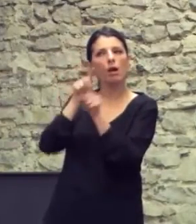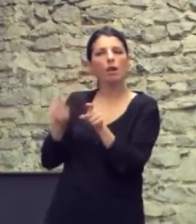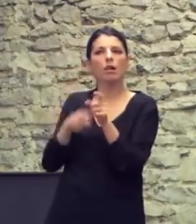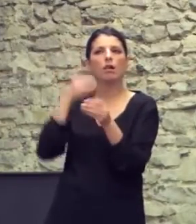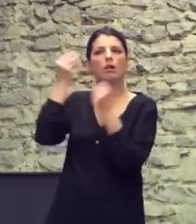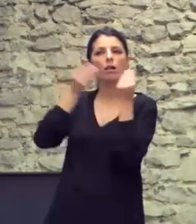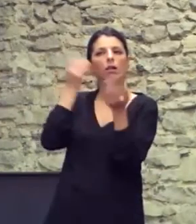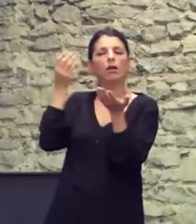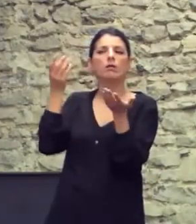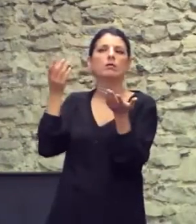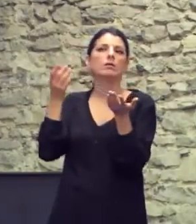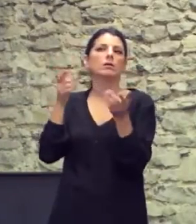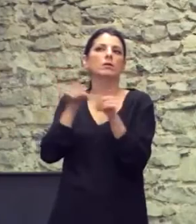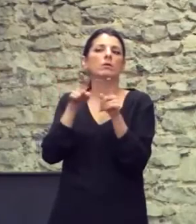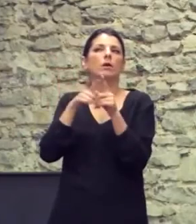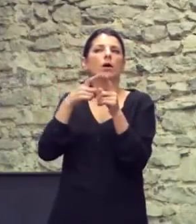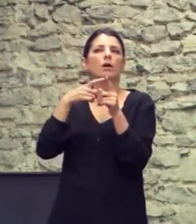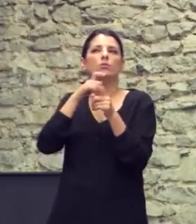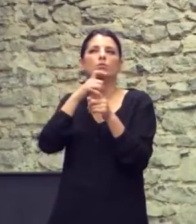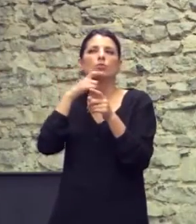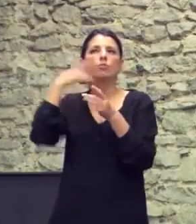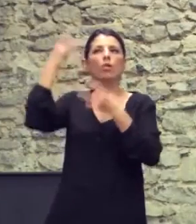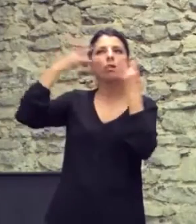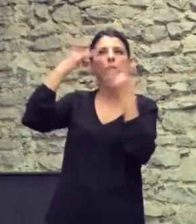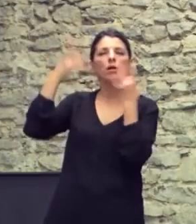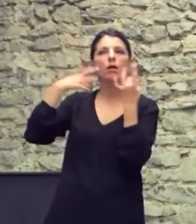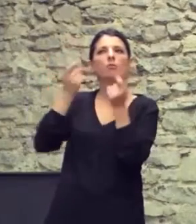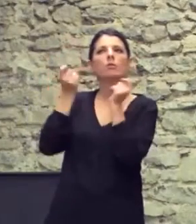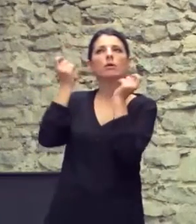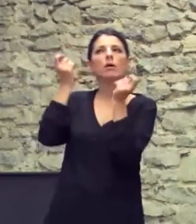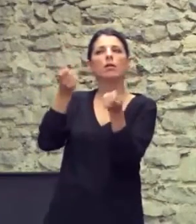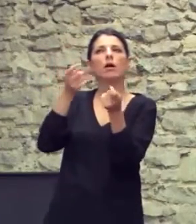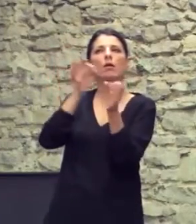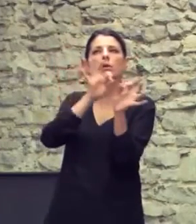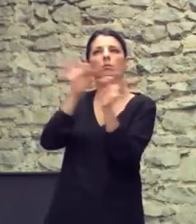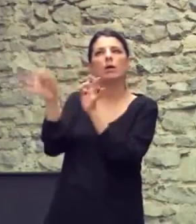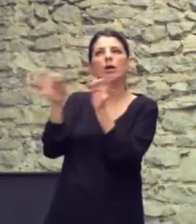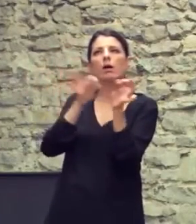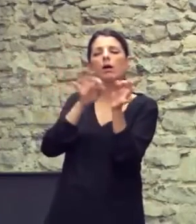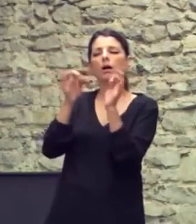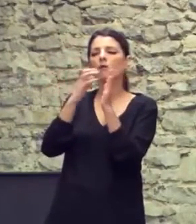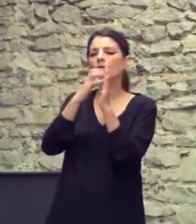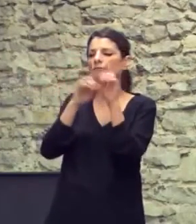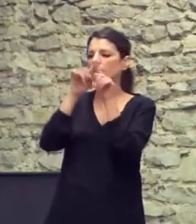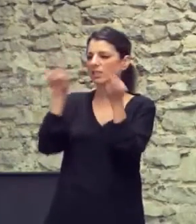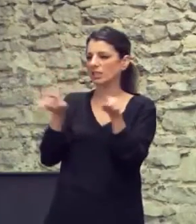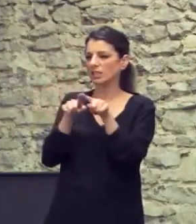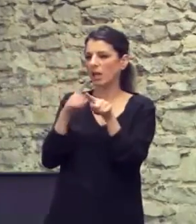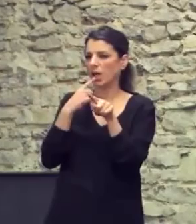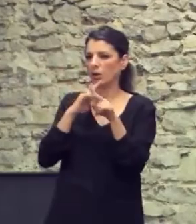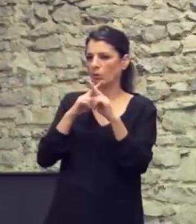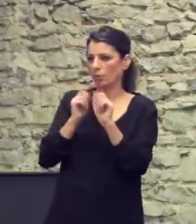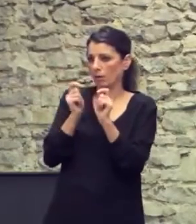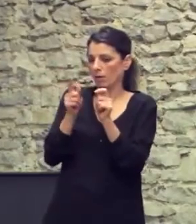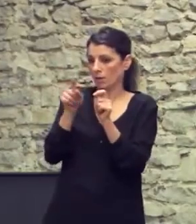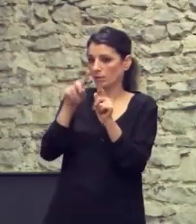ere nola egiten den dinamika bat edo nola prestatzen den fitxa, nola egiten diozu hezkuntzan, fitxa